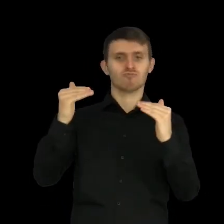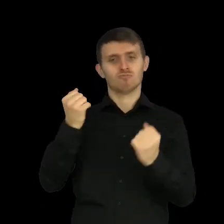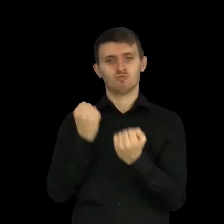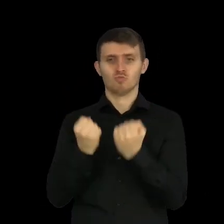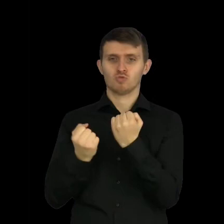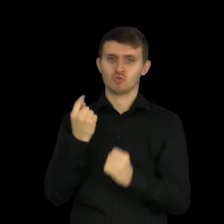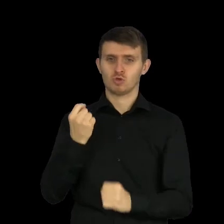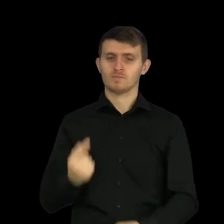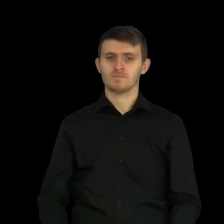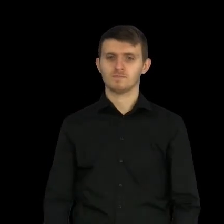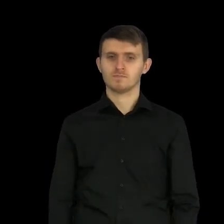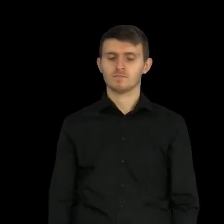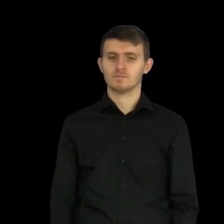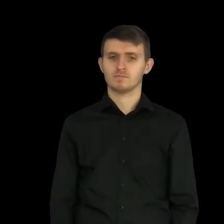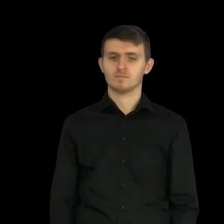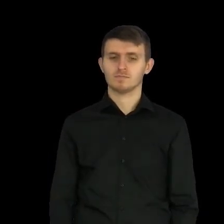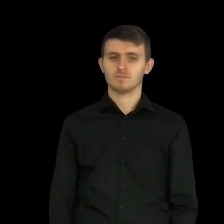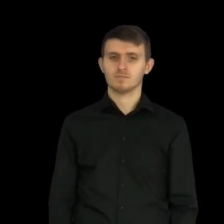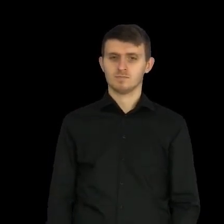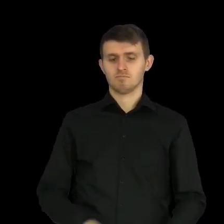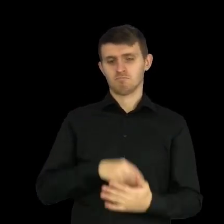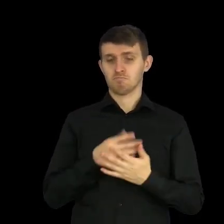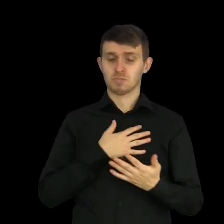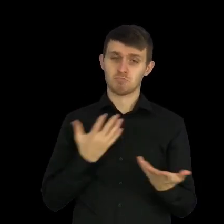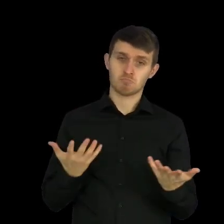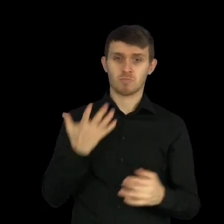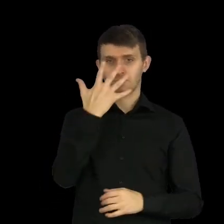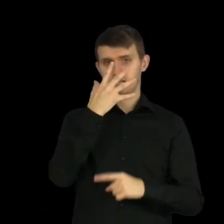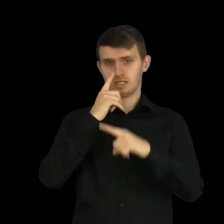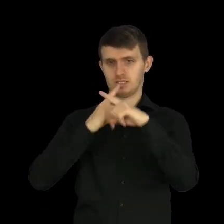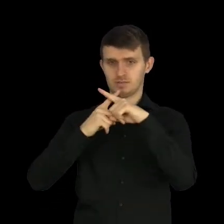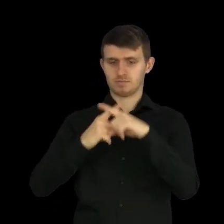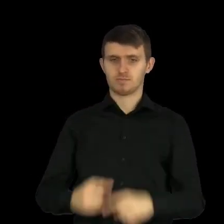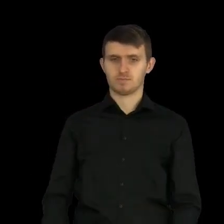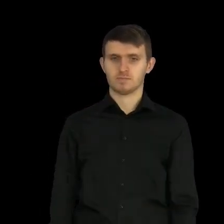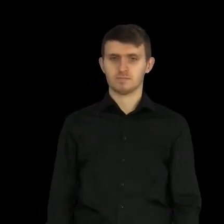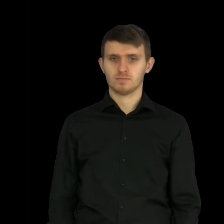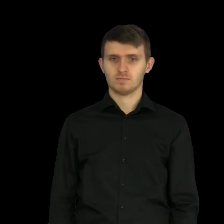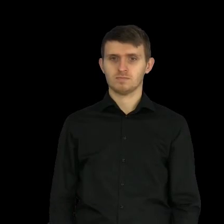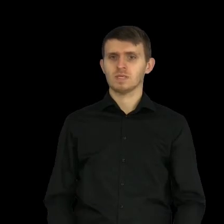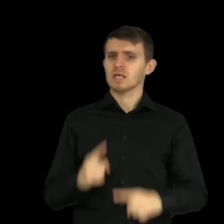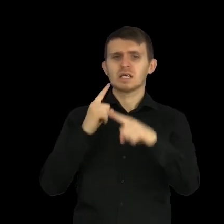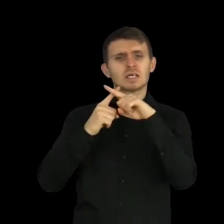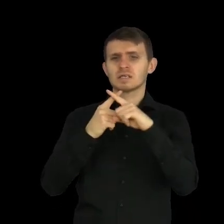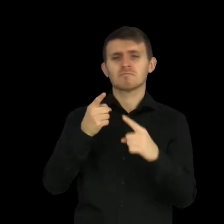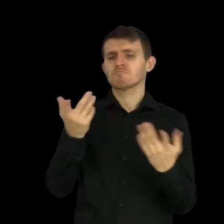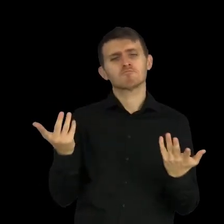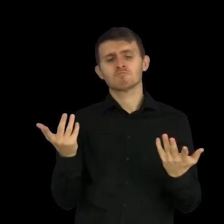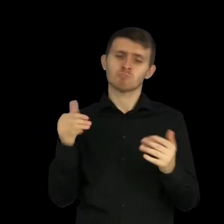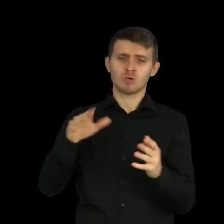Jeśli to rozumiecie wejdźmy na wyższy poziom abstrakcji Załóżmy że mam 5xów